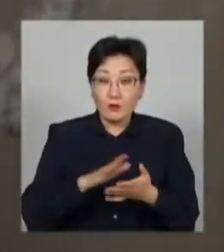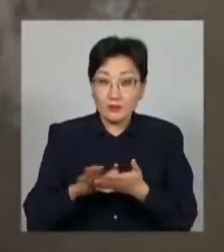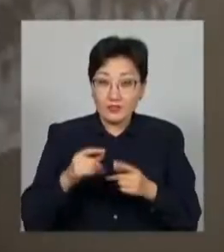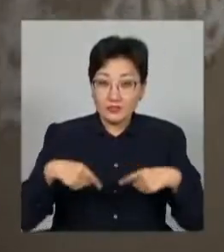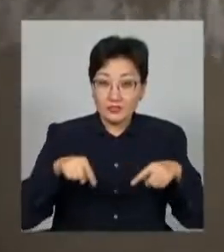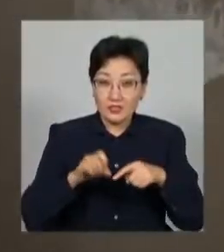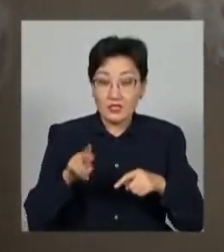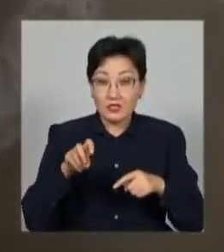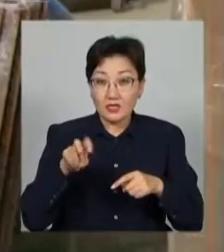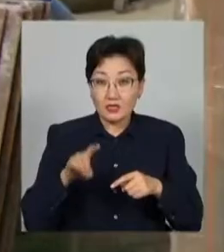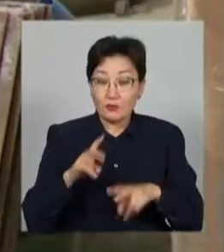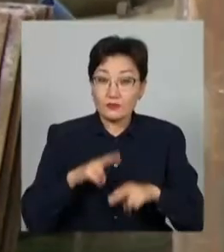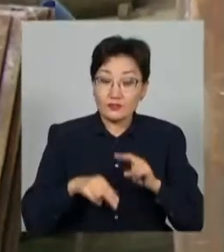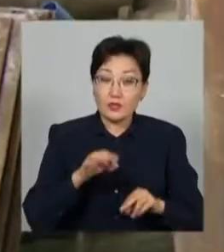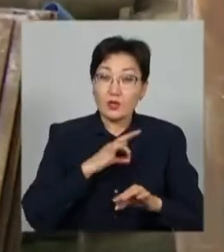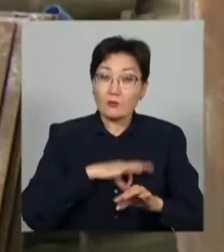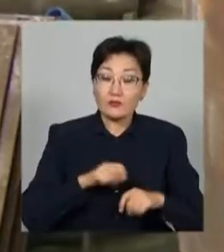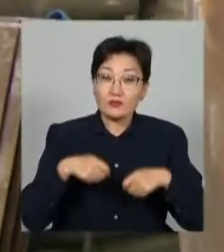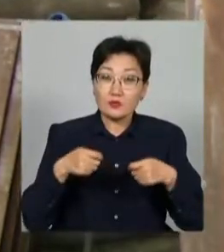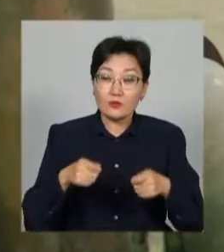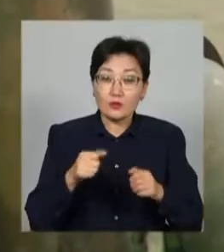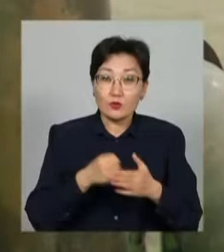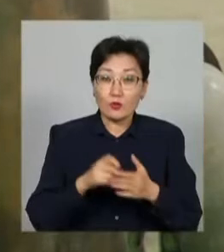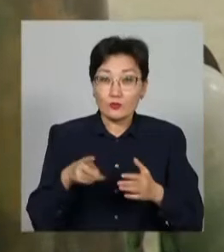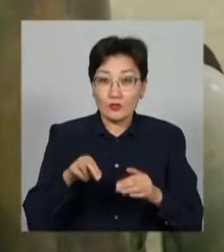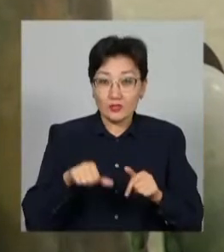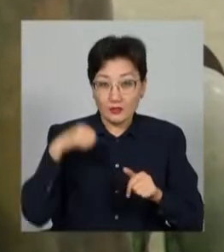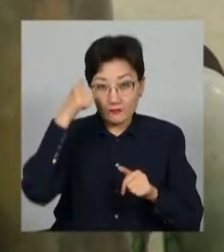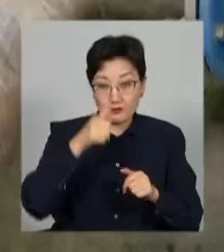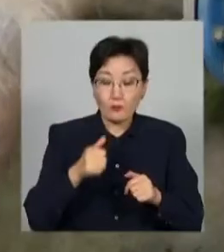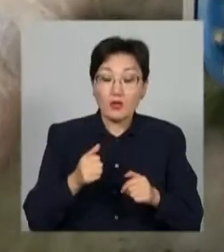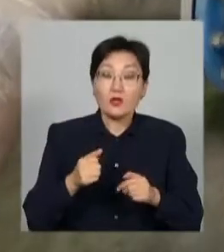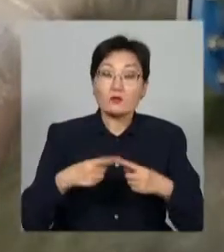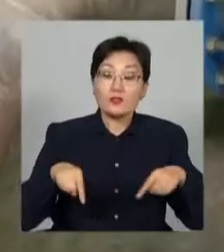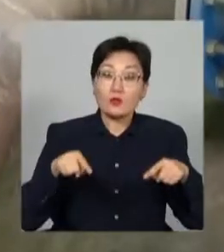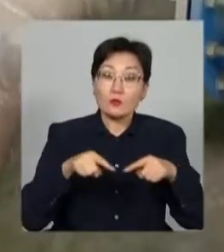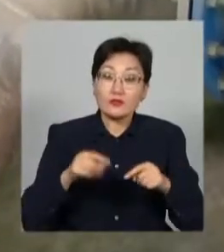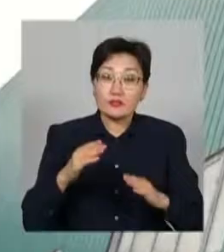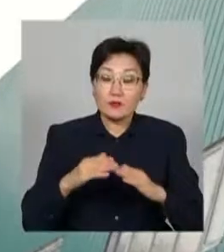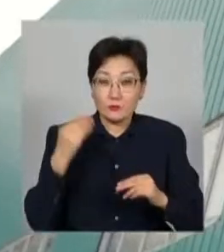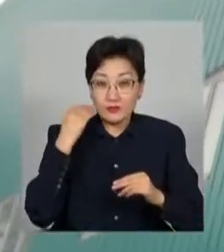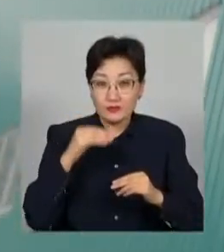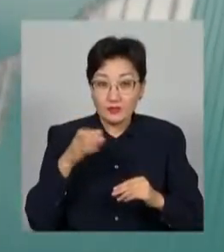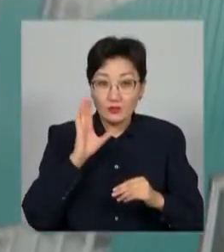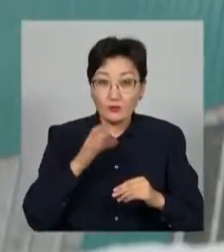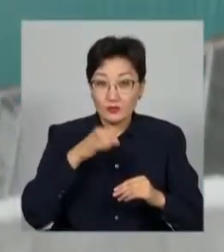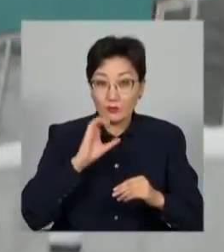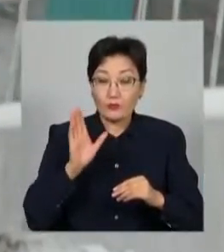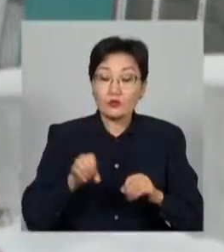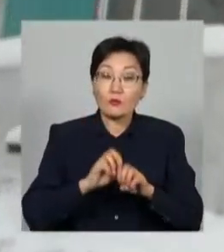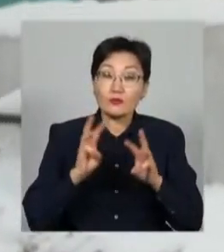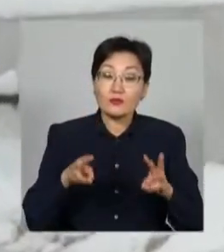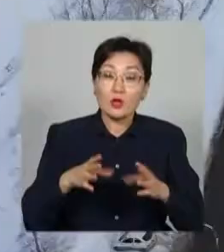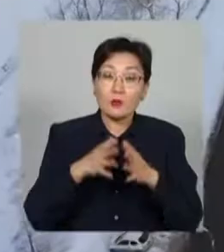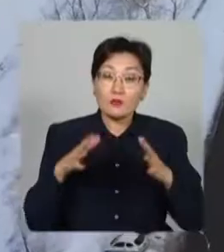Каргалы. Строительство объекта планируют завершить до июля этого года. Благодаря водозаборному сооружению качественной питьевой водой будут